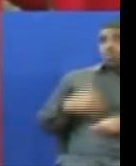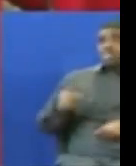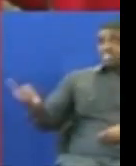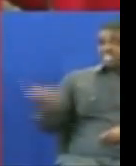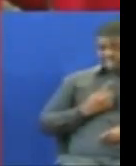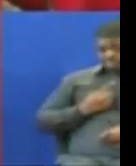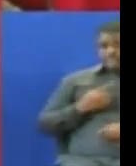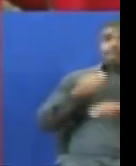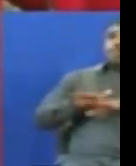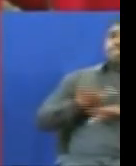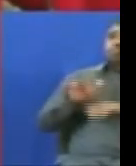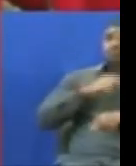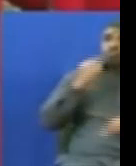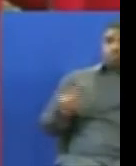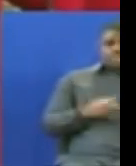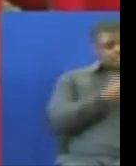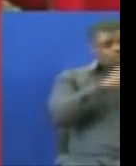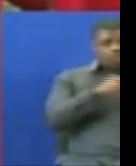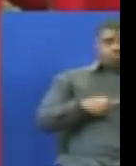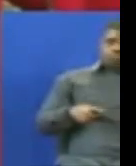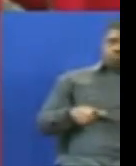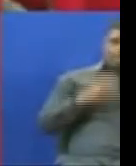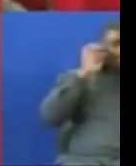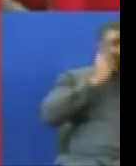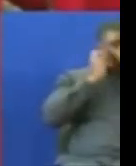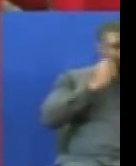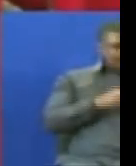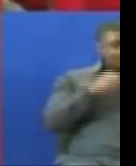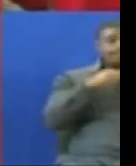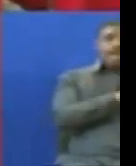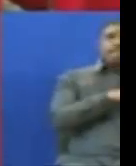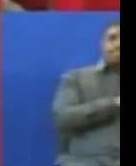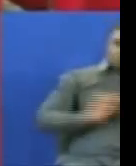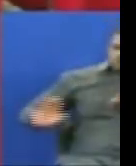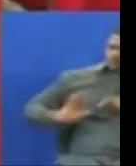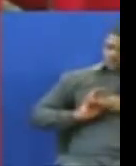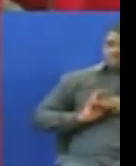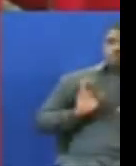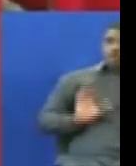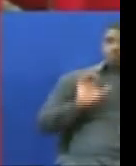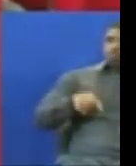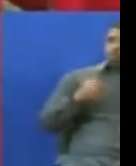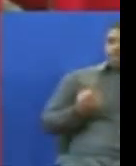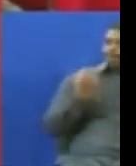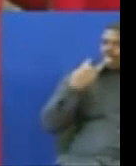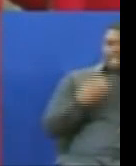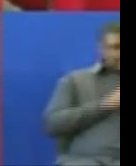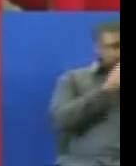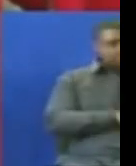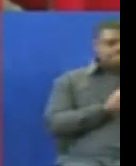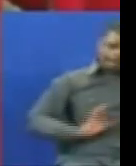ya kutosha kuona kwamba wananchi wa jimbo la Manyoni Magharibi wanaunganishwaje na mkoa wa Mbeya, kwa maana ya mkoa wa Singida na mkoa wa